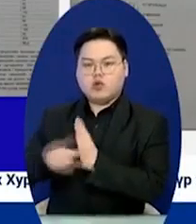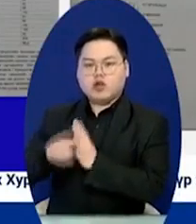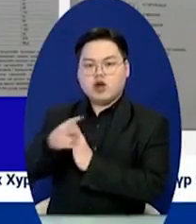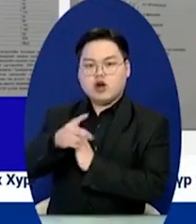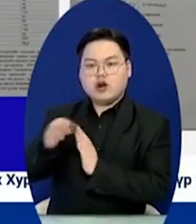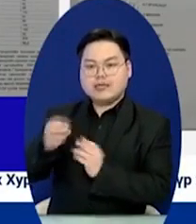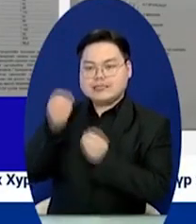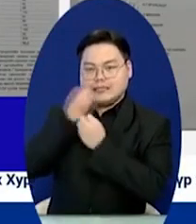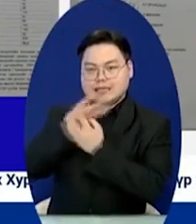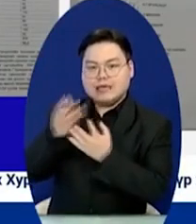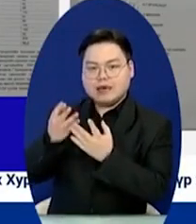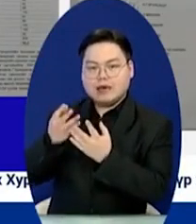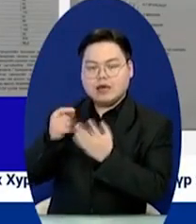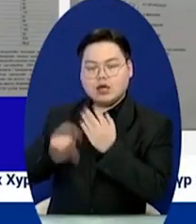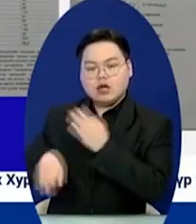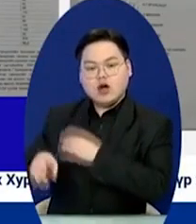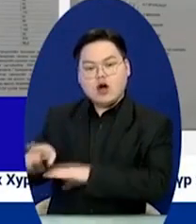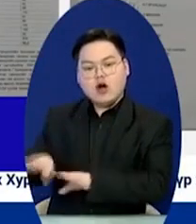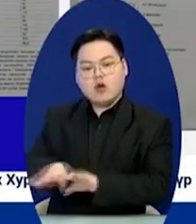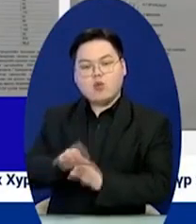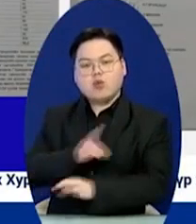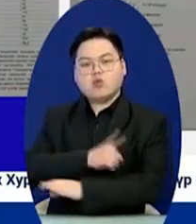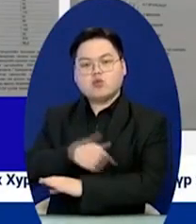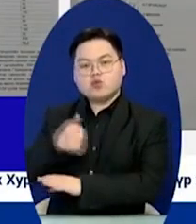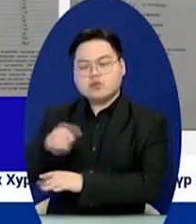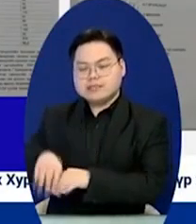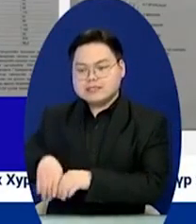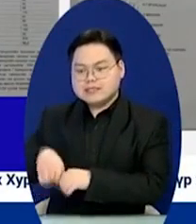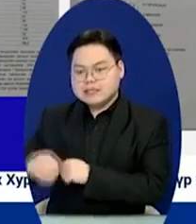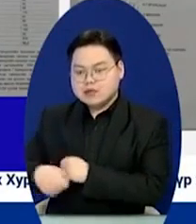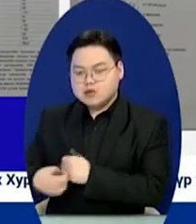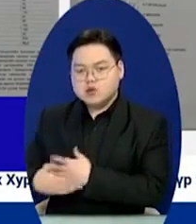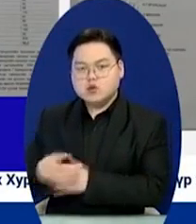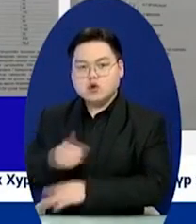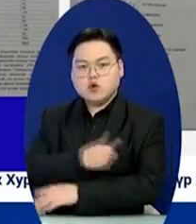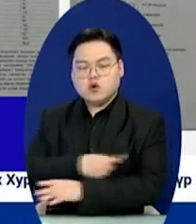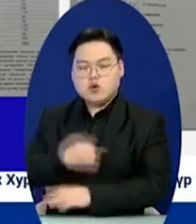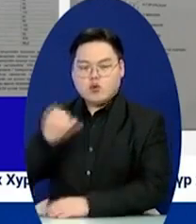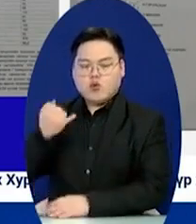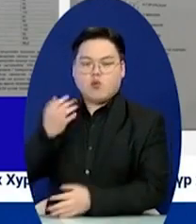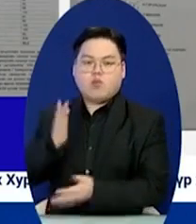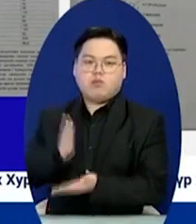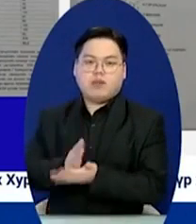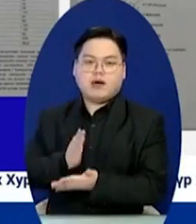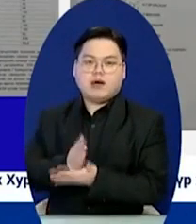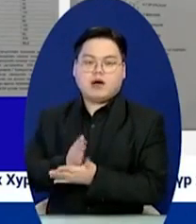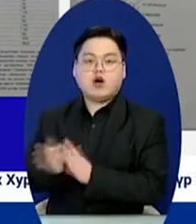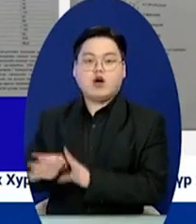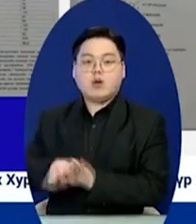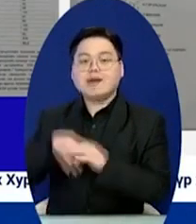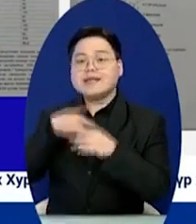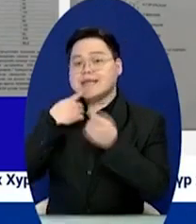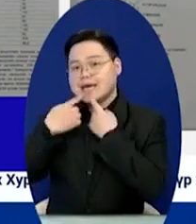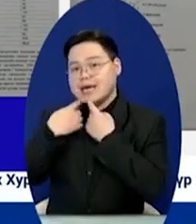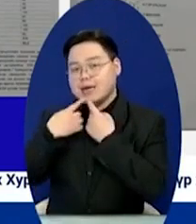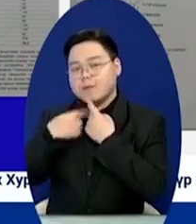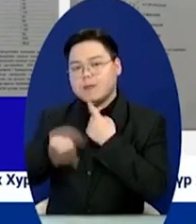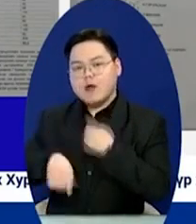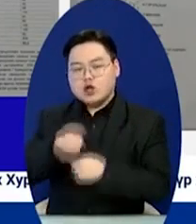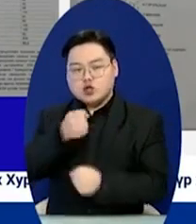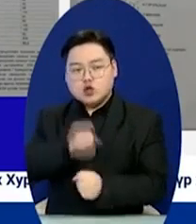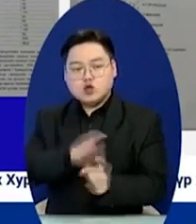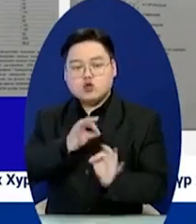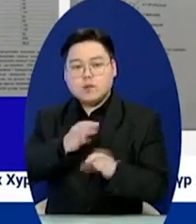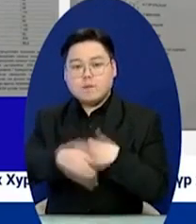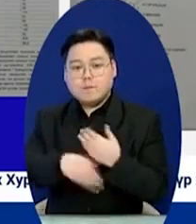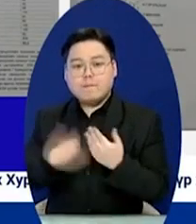холбоотой үрдүн тэр нөгөө зарцуулт одоо үрдүнгүй болчлоо гэдэг асуудал яригадаад байгаа учраас энэ яагаад зориулт өөрчлөгдсөн бэ